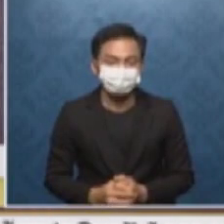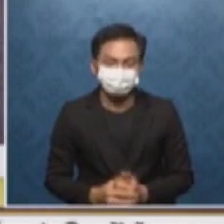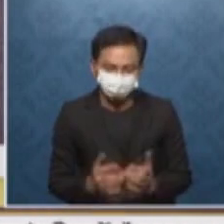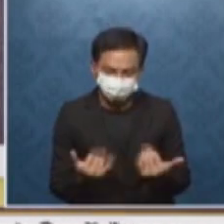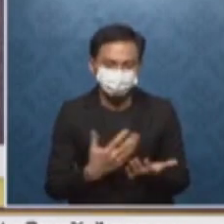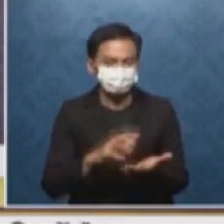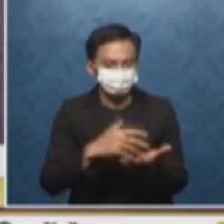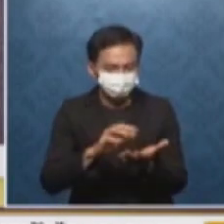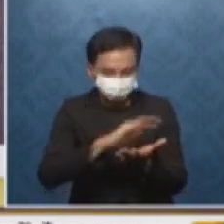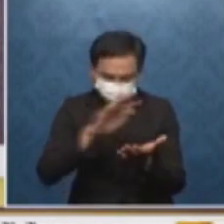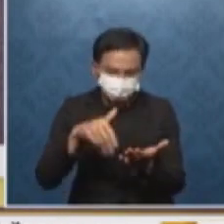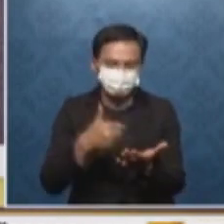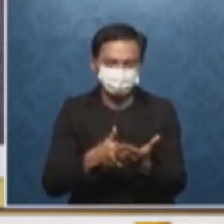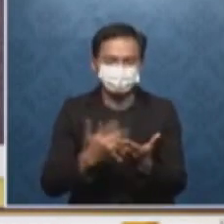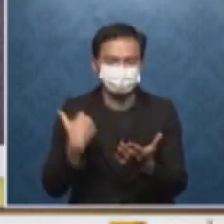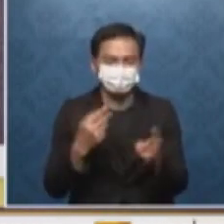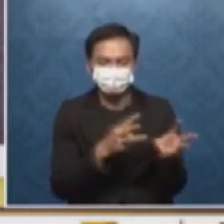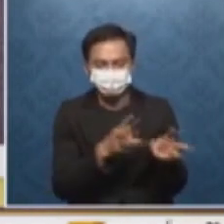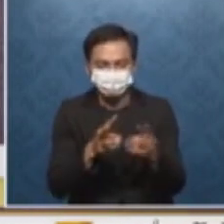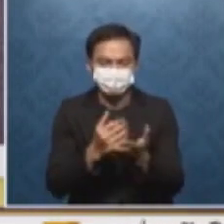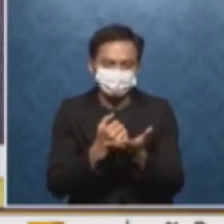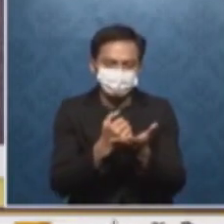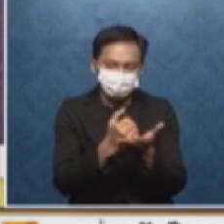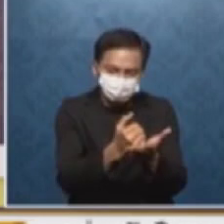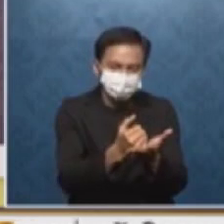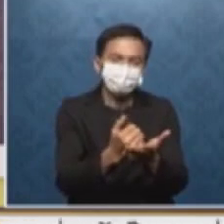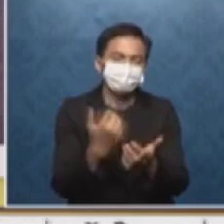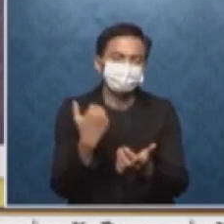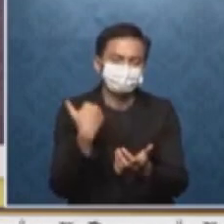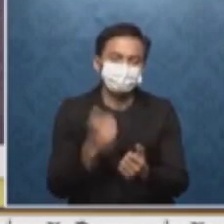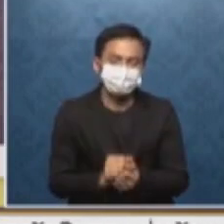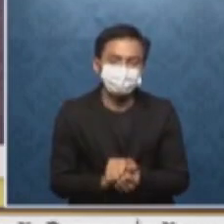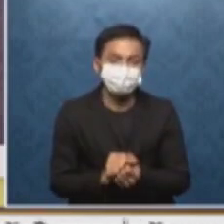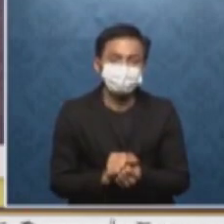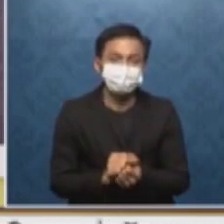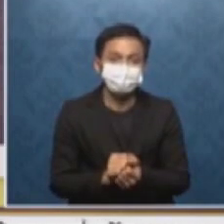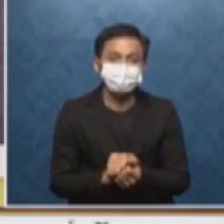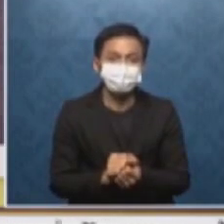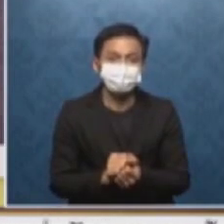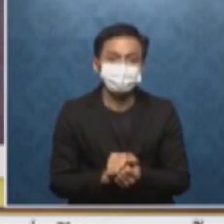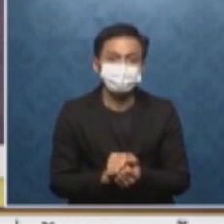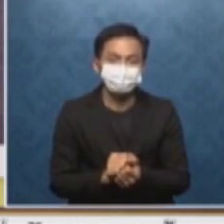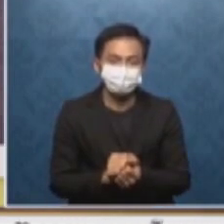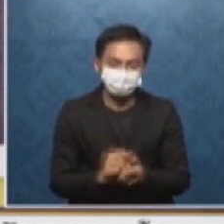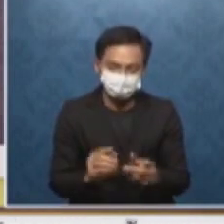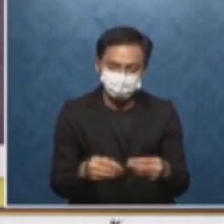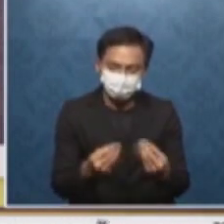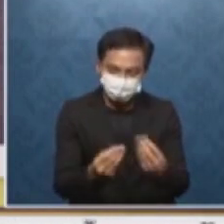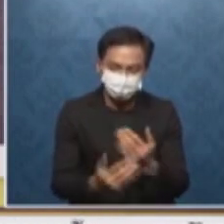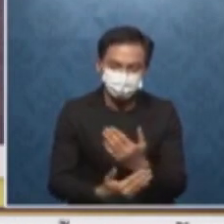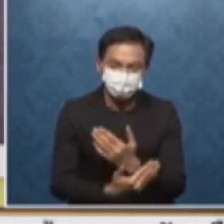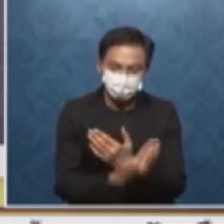ไปทั้งหมดผมมีทางออกให้กับท่าทางท่านพลเอกประยุทธ์จันทร์โอชาผมขอให้โอกาสท่าน